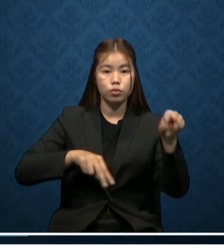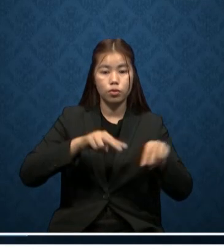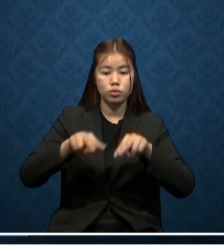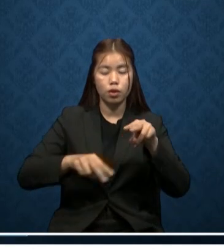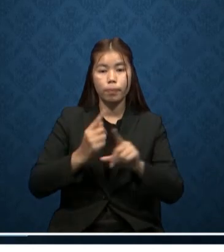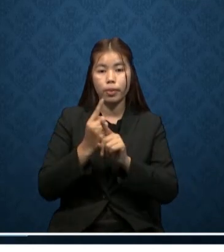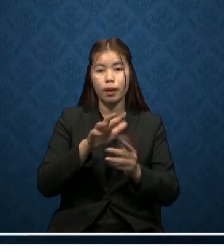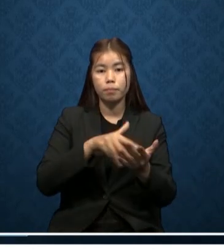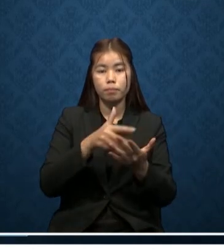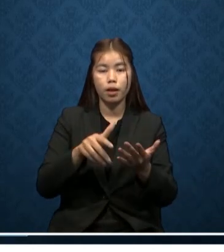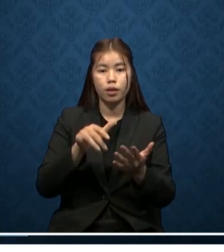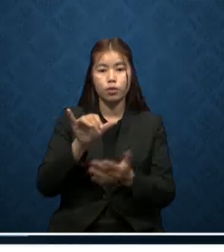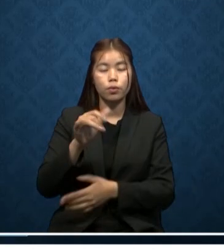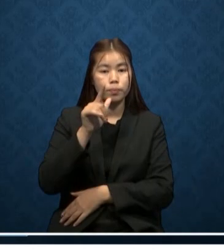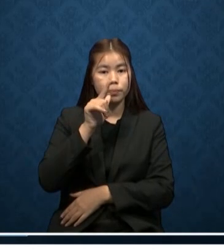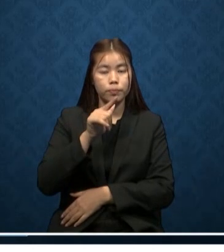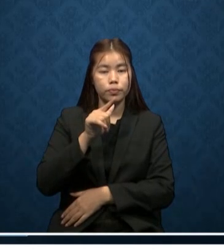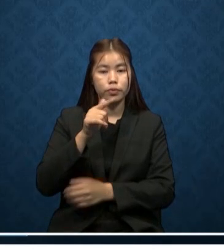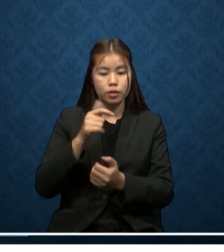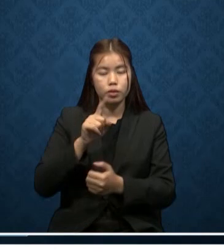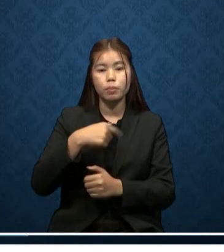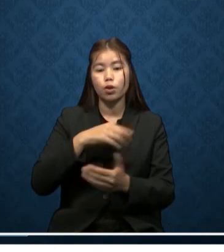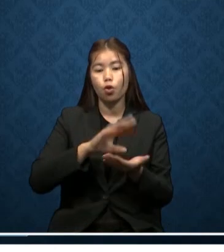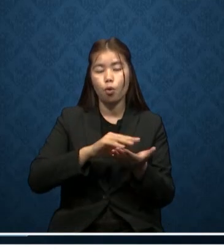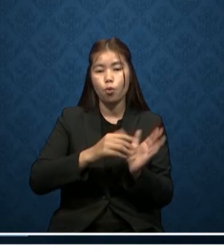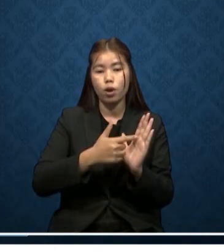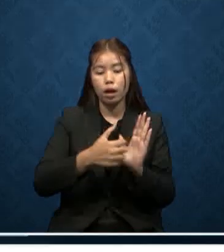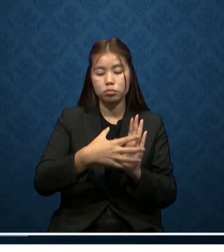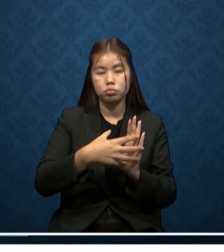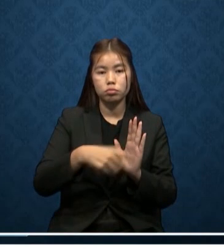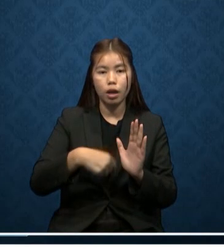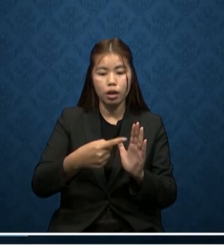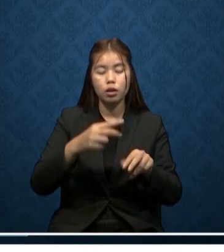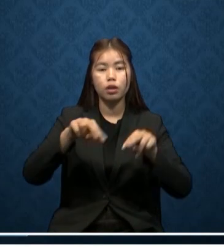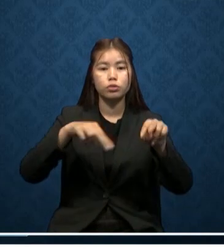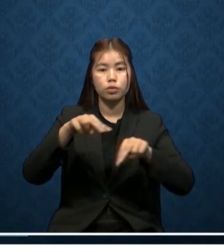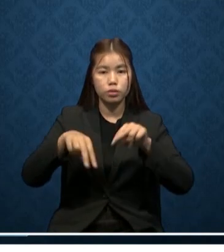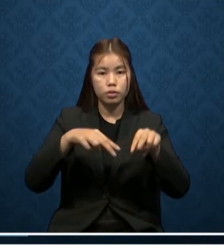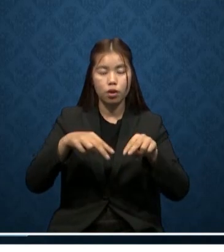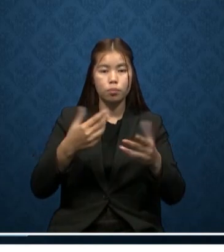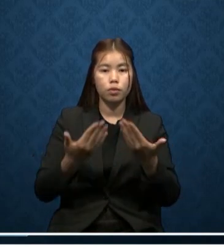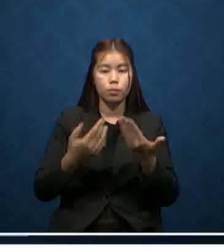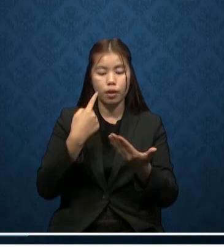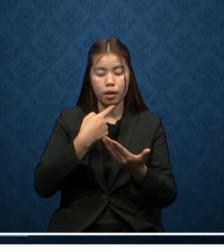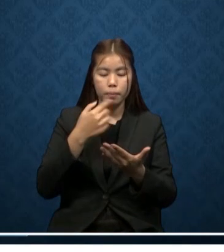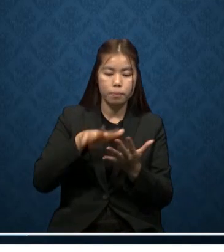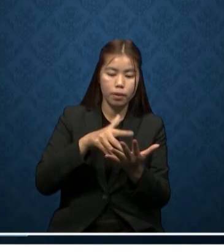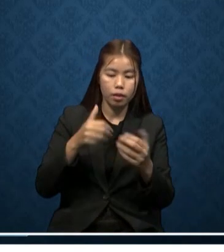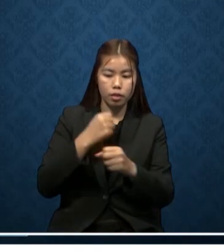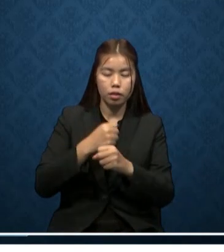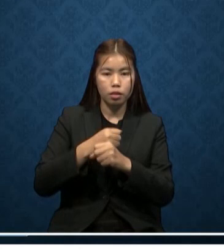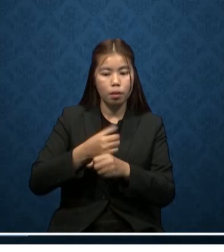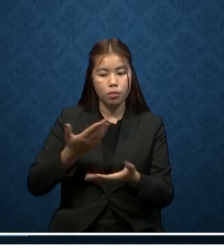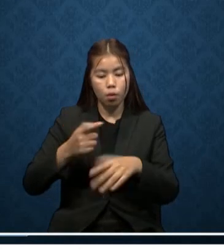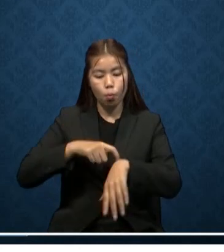ชาติประจำปีเป็นข้อมูลหลักในการตรวจสอบและให้ความสำคัญในโครงการที่ไม่เป็นไปตามแผนะช้า